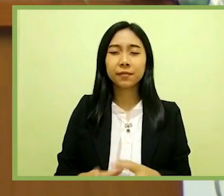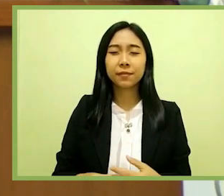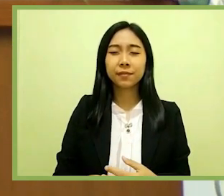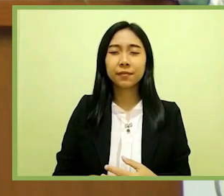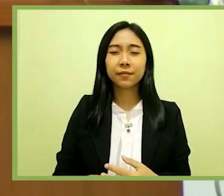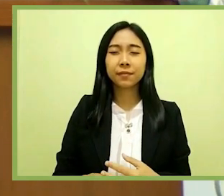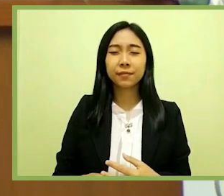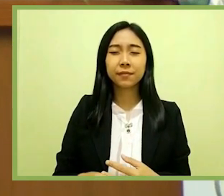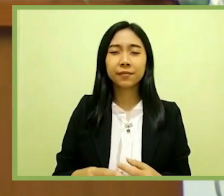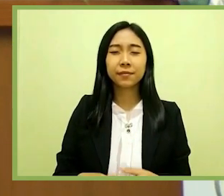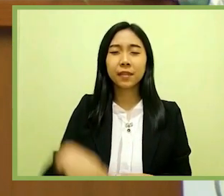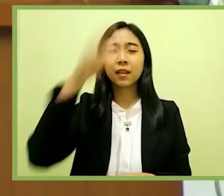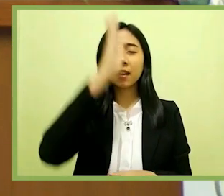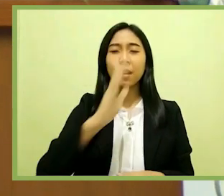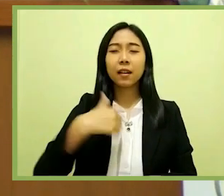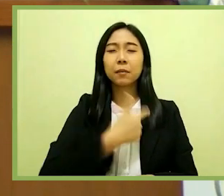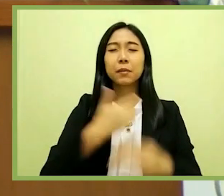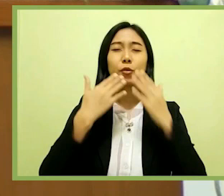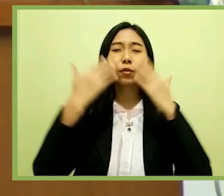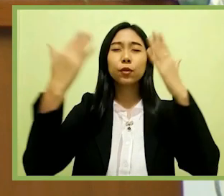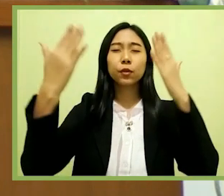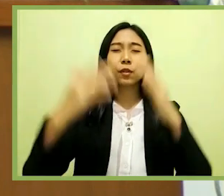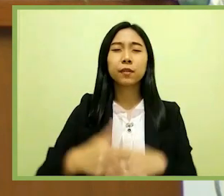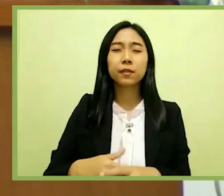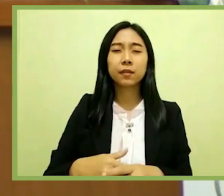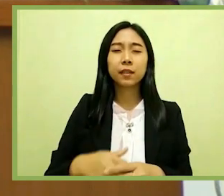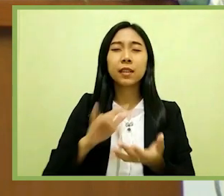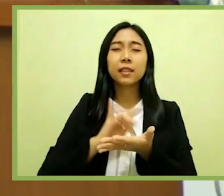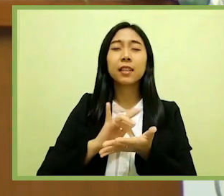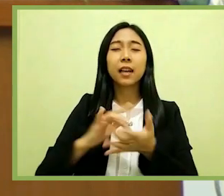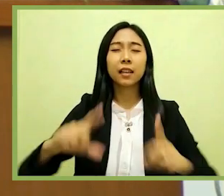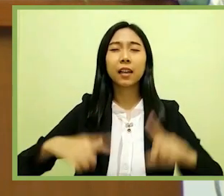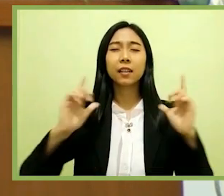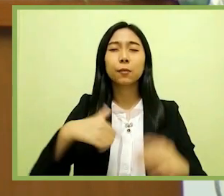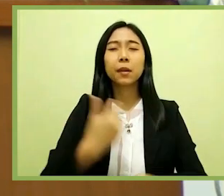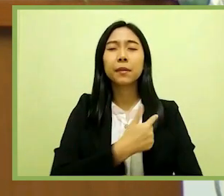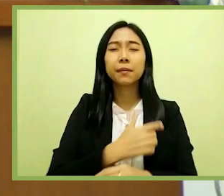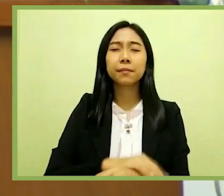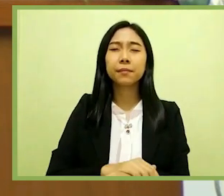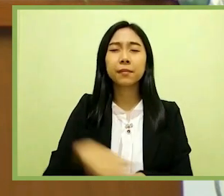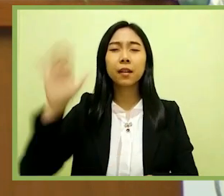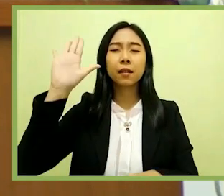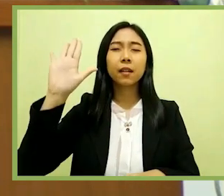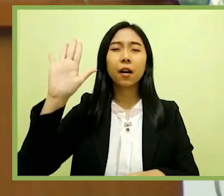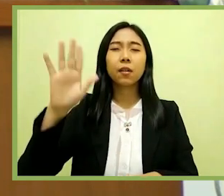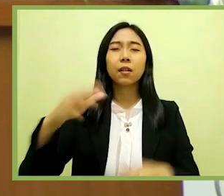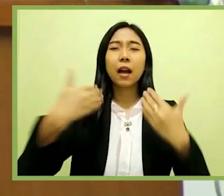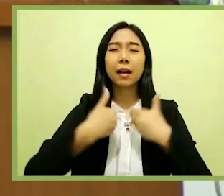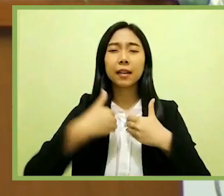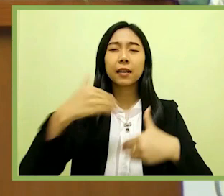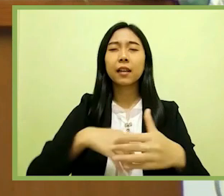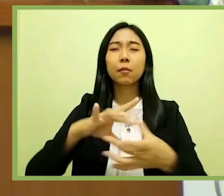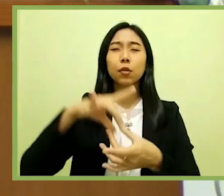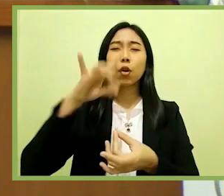Ya Allah, kami bersyukur karena di tengah kehidupan kami, Engkau hadir di dalam Roh Kudus untuk